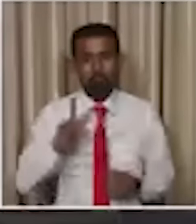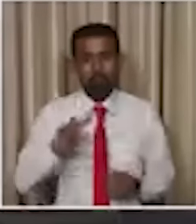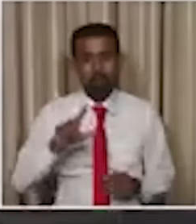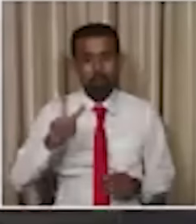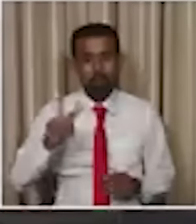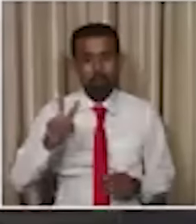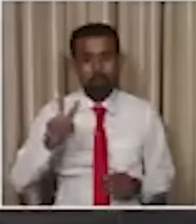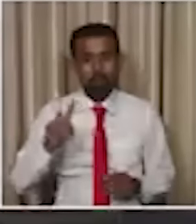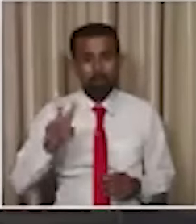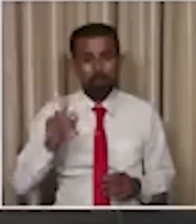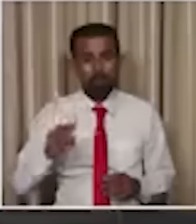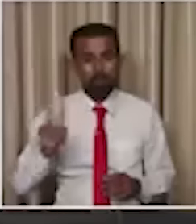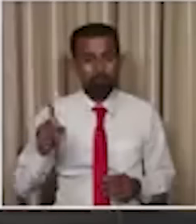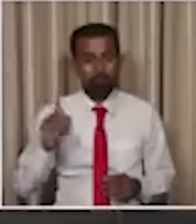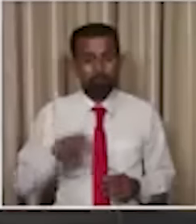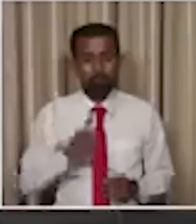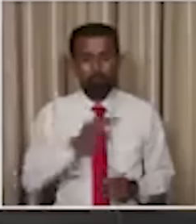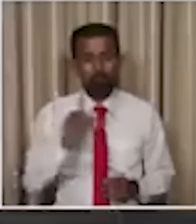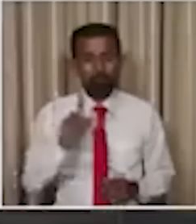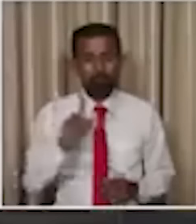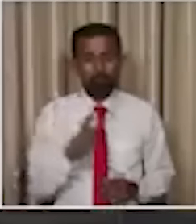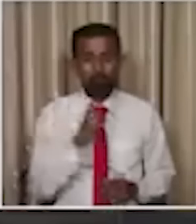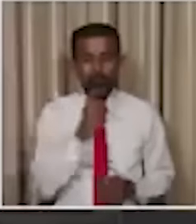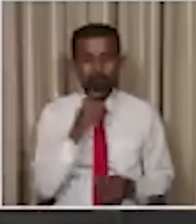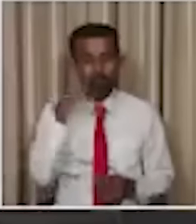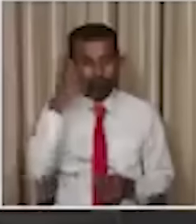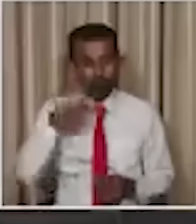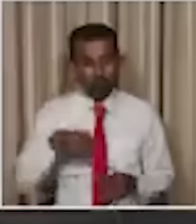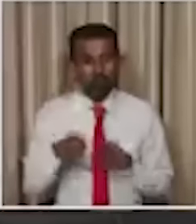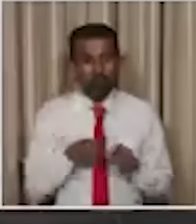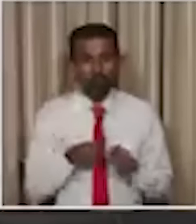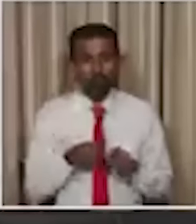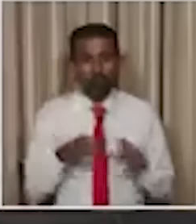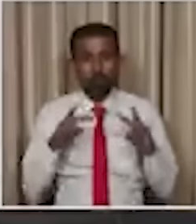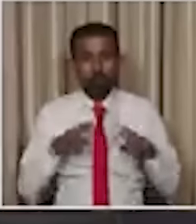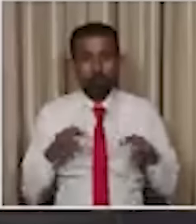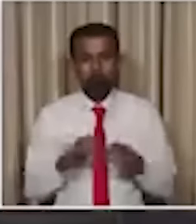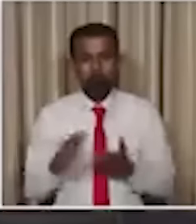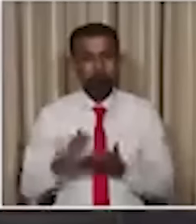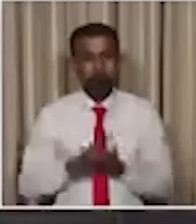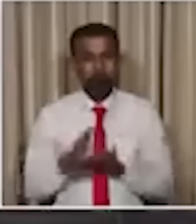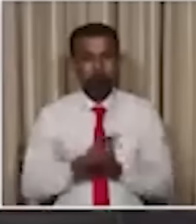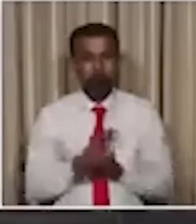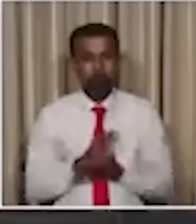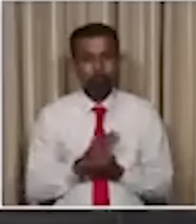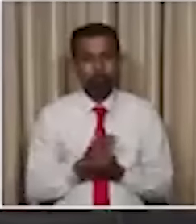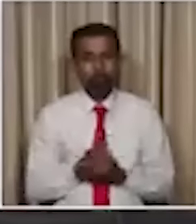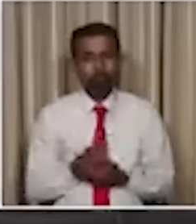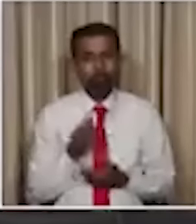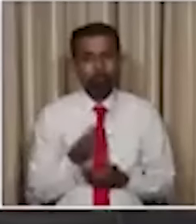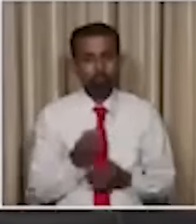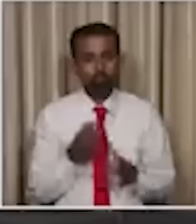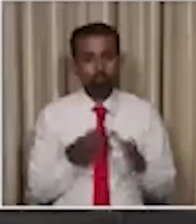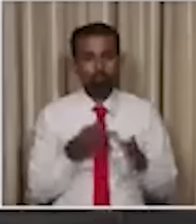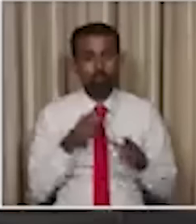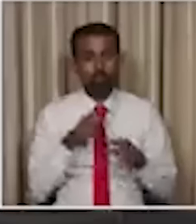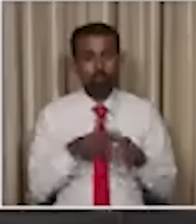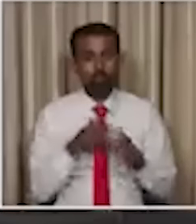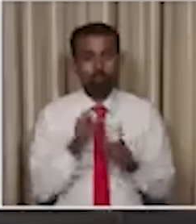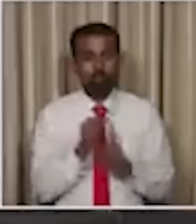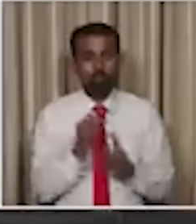TAB 29/72 ඇලඉරක් 21 නඩුවේ සාක්ෂිකරුවන් ලෙස මෙම විමර්ශන සහය වූ AFP